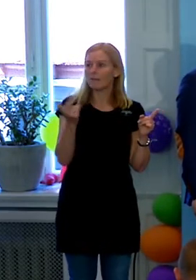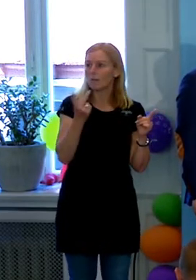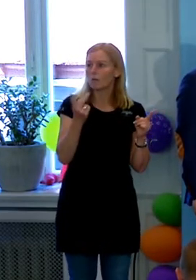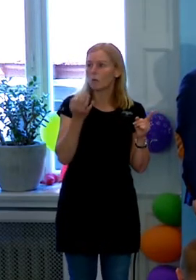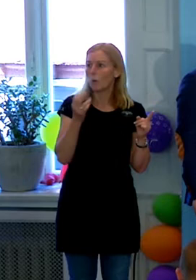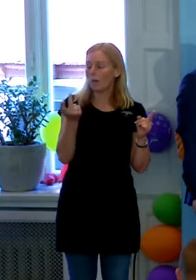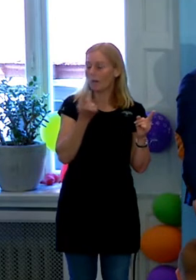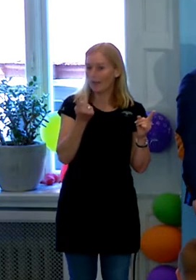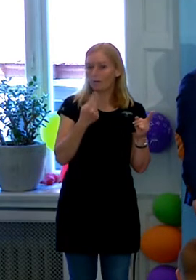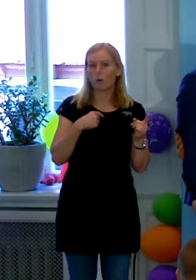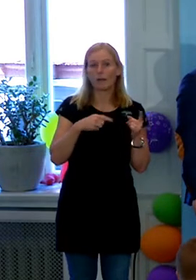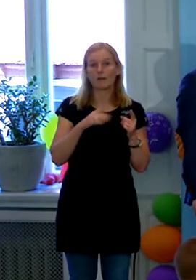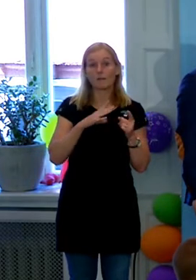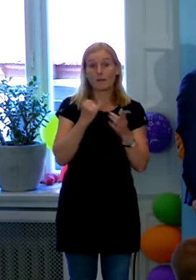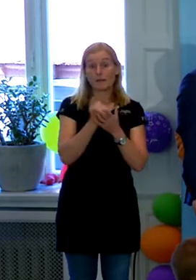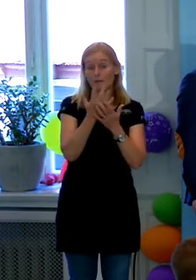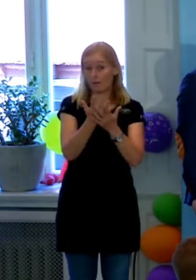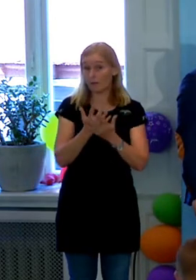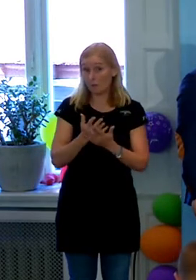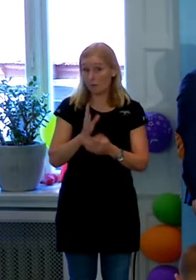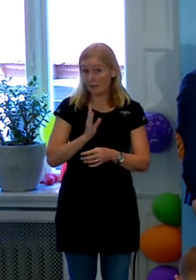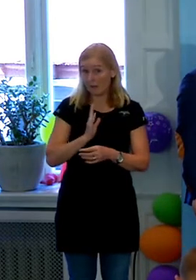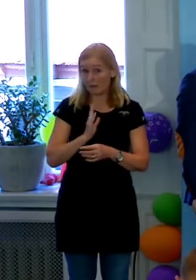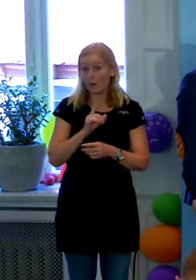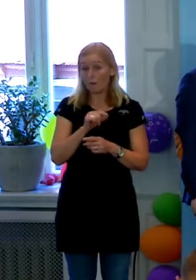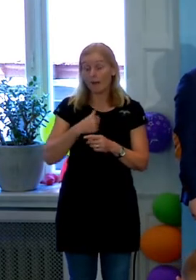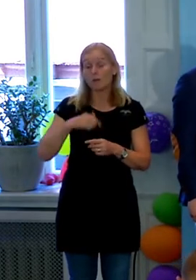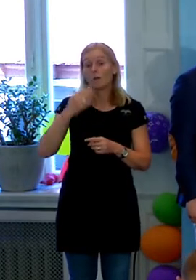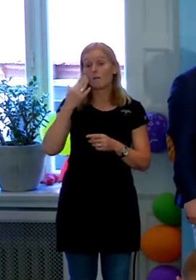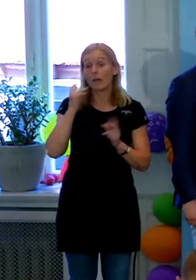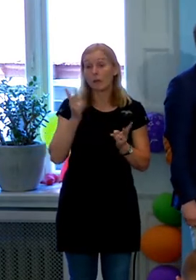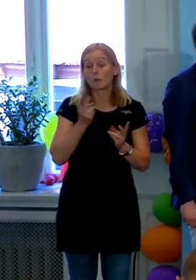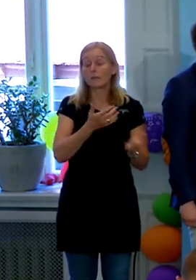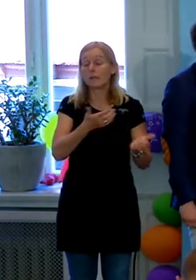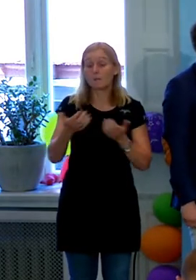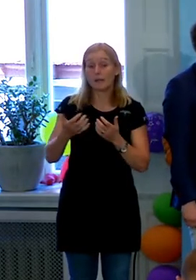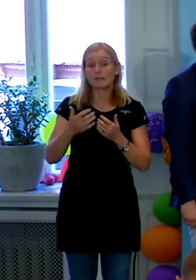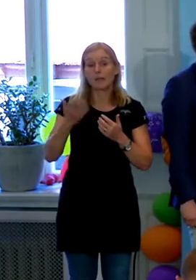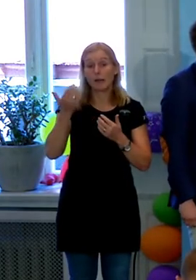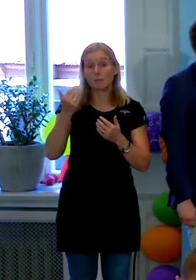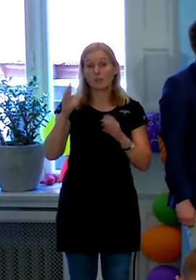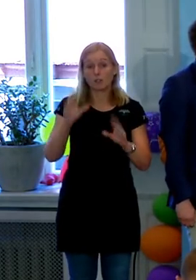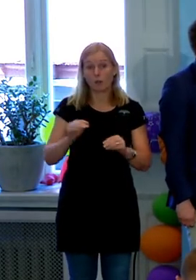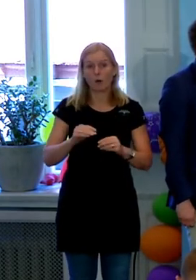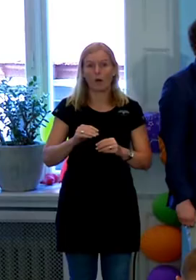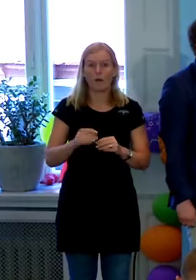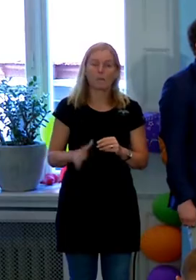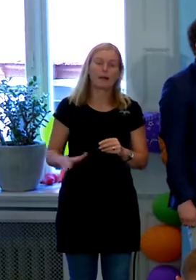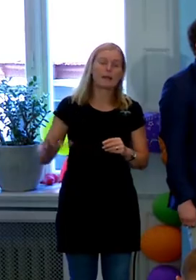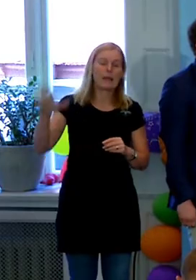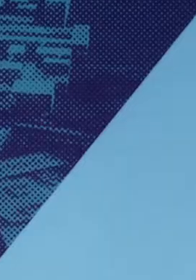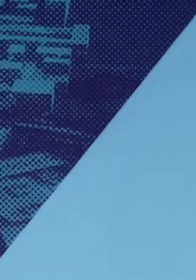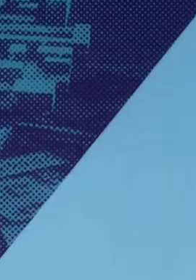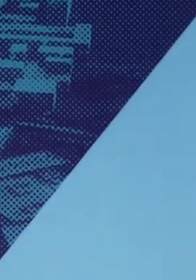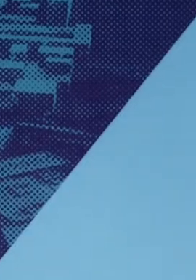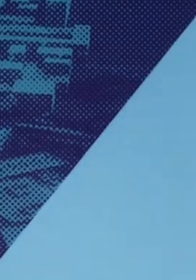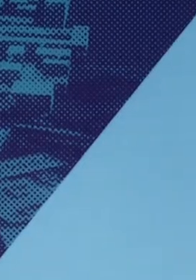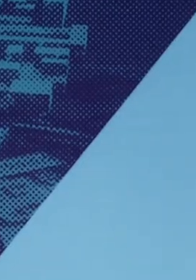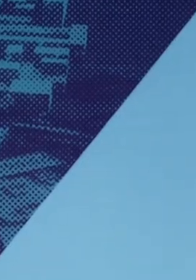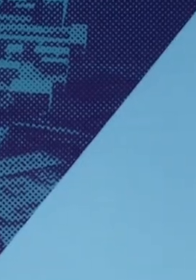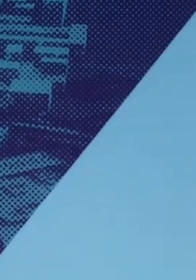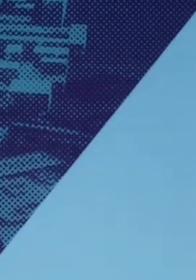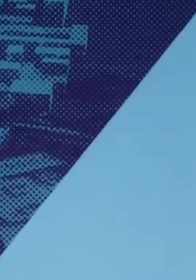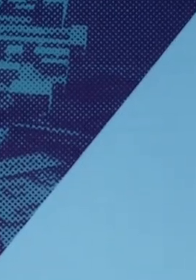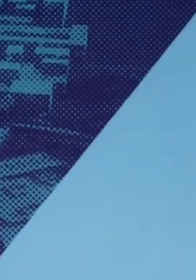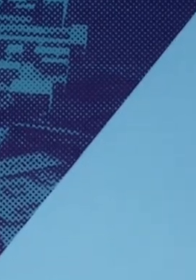Alltså, det finns ju en infrastruktur och ibland så vet jag att där är brister i kapaciteten. Det är det hela järnvägssystemet. Men alltså, vi får